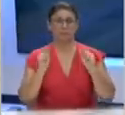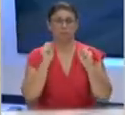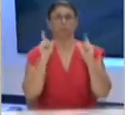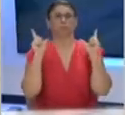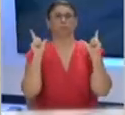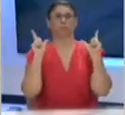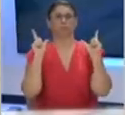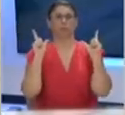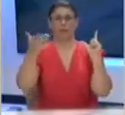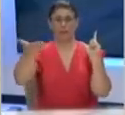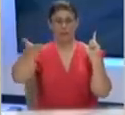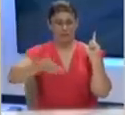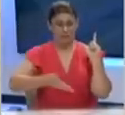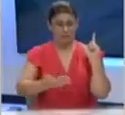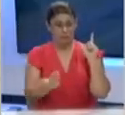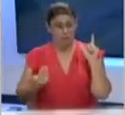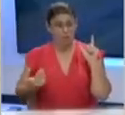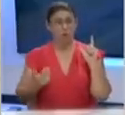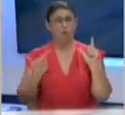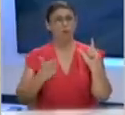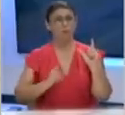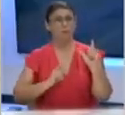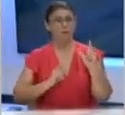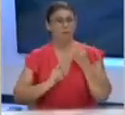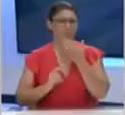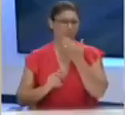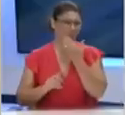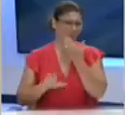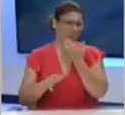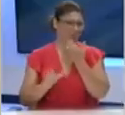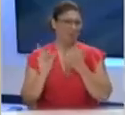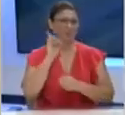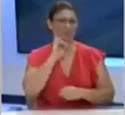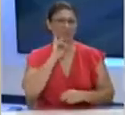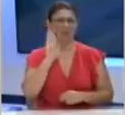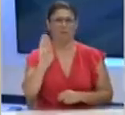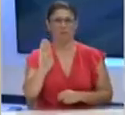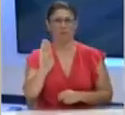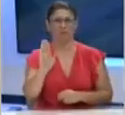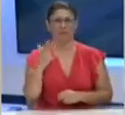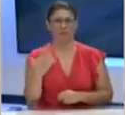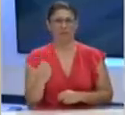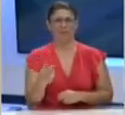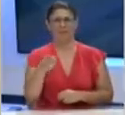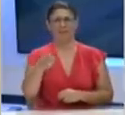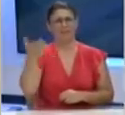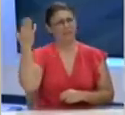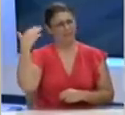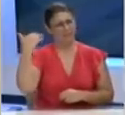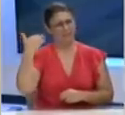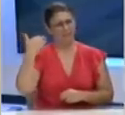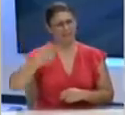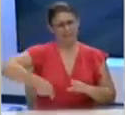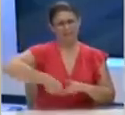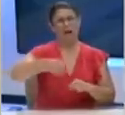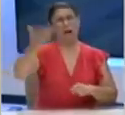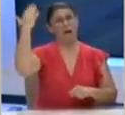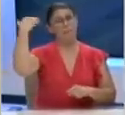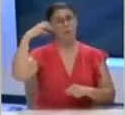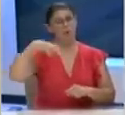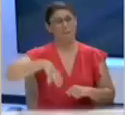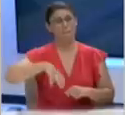ήρθε νωρίτερα από ό,τι περιμέναμε. Μάλλον η κυρία Βούλτεψη πήρε το νήμα από την εποχή του Καραμαλή. Ο κύριος